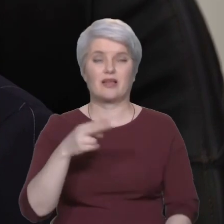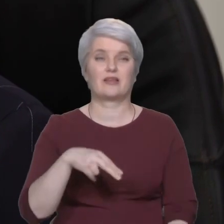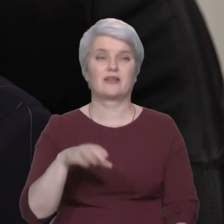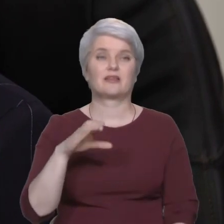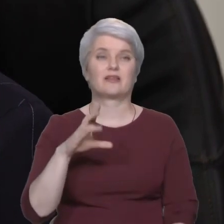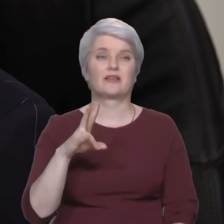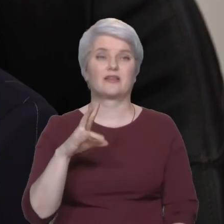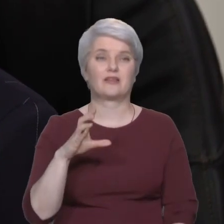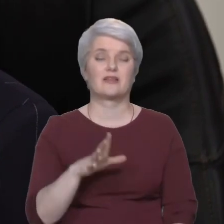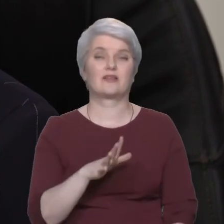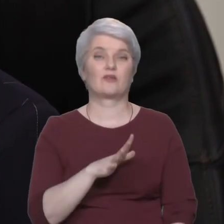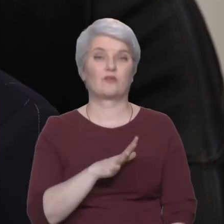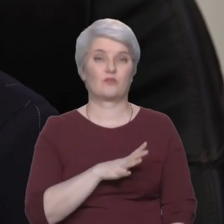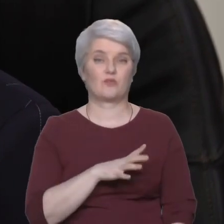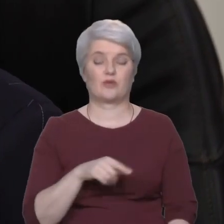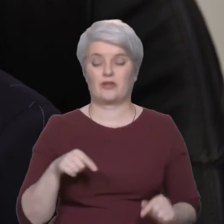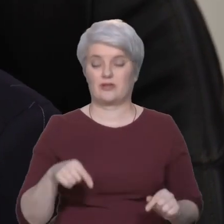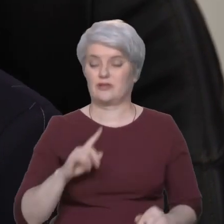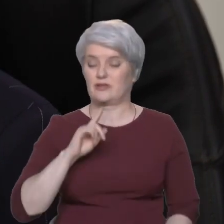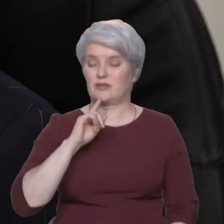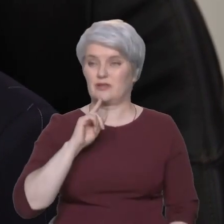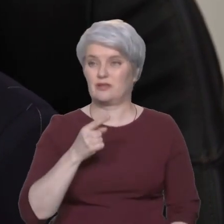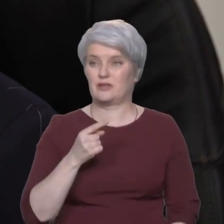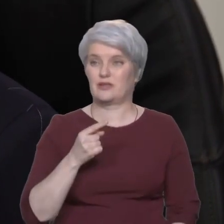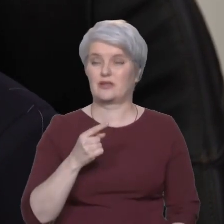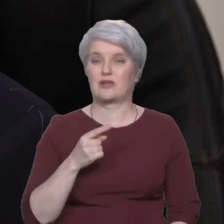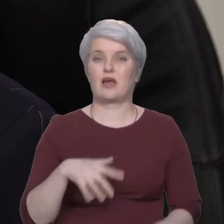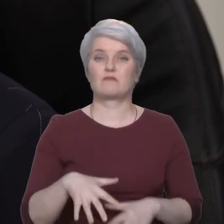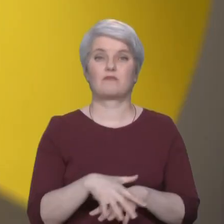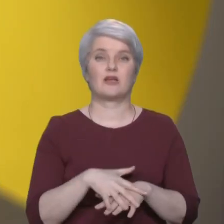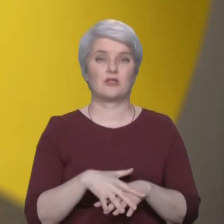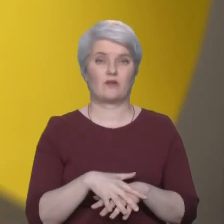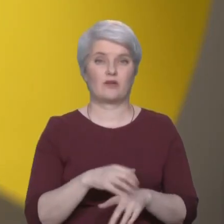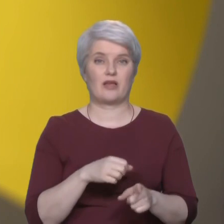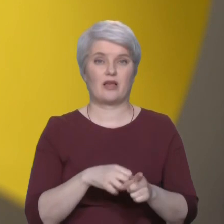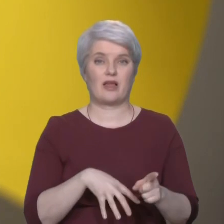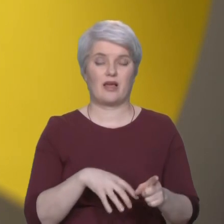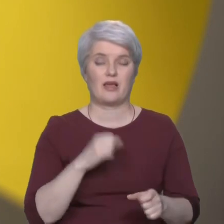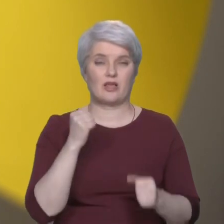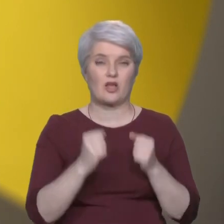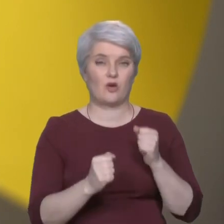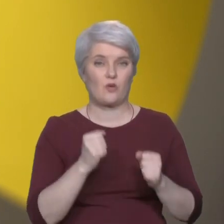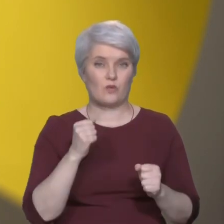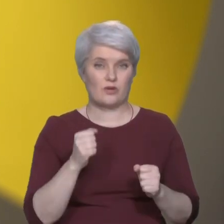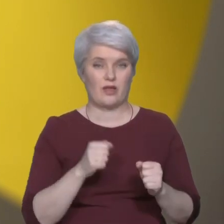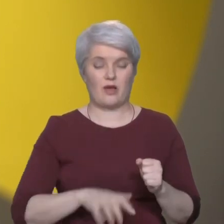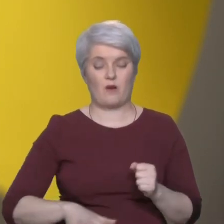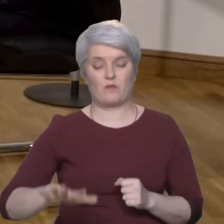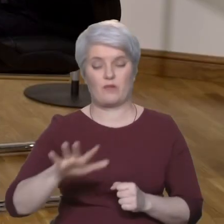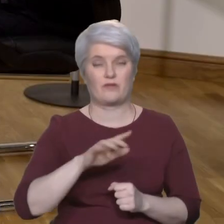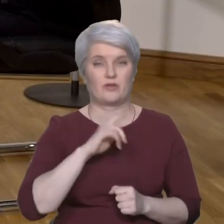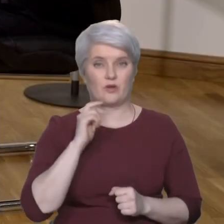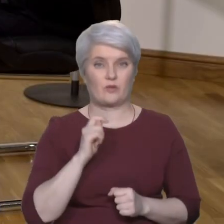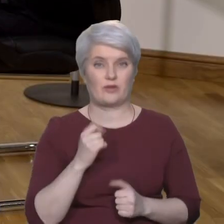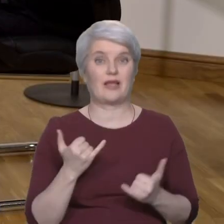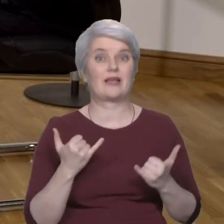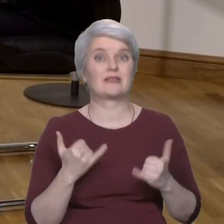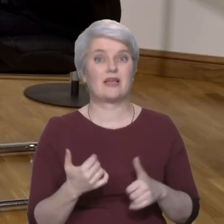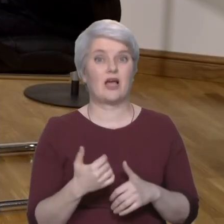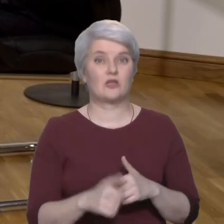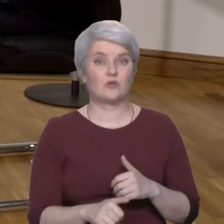надзвичайних ситуацій стало за ці понад рік такі масовані ракетні удари, які ми спостерігали по всій Україні. Чи зараз уже